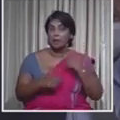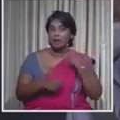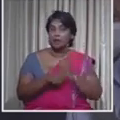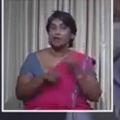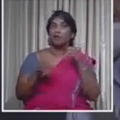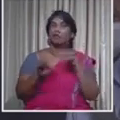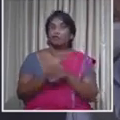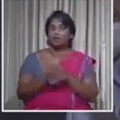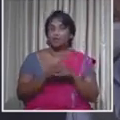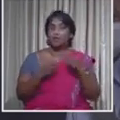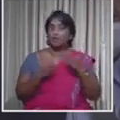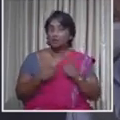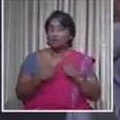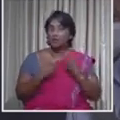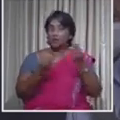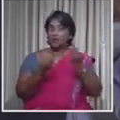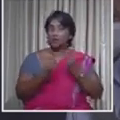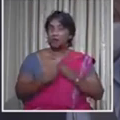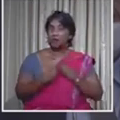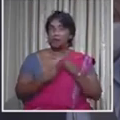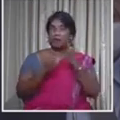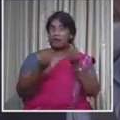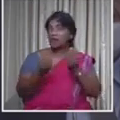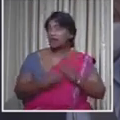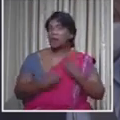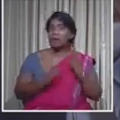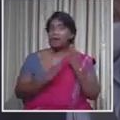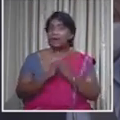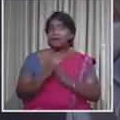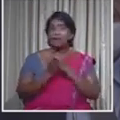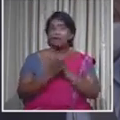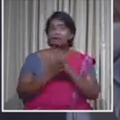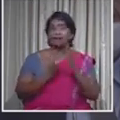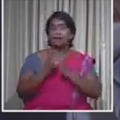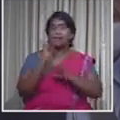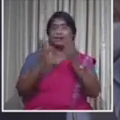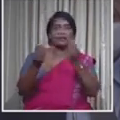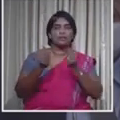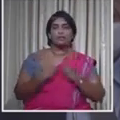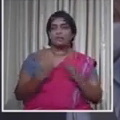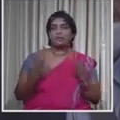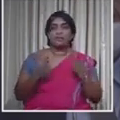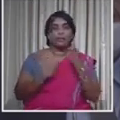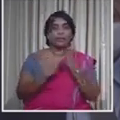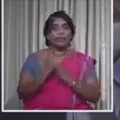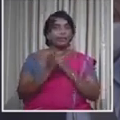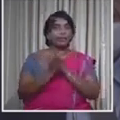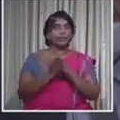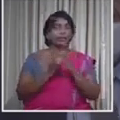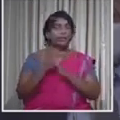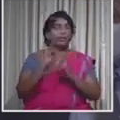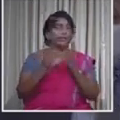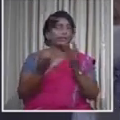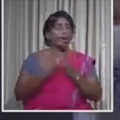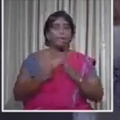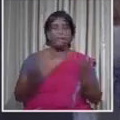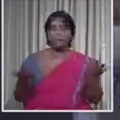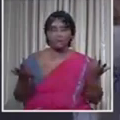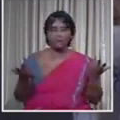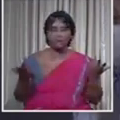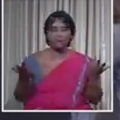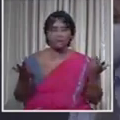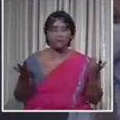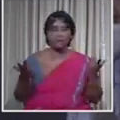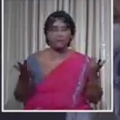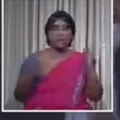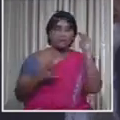හදනකොට අපිට නොලැබෙන එකම අමාත්‍යාංශය තමයි නීති ආසාමයේ අමාත්‍යාංශය. නීති ආසාමයේ අමාත්‍යාංශය හම්බෙන්නේ නැහැ. ඒක